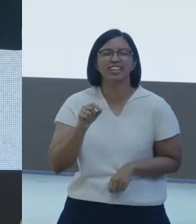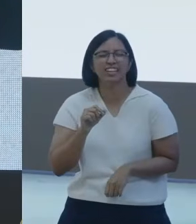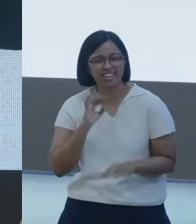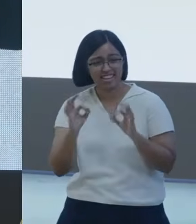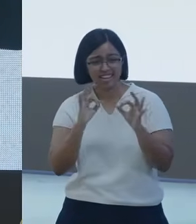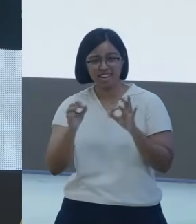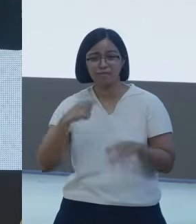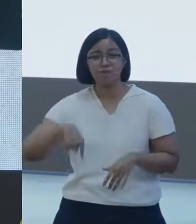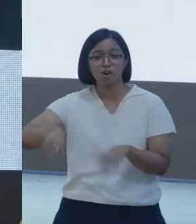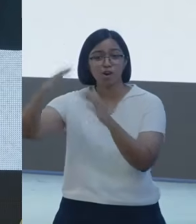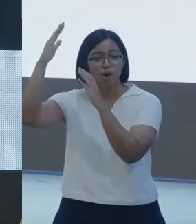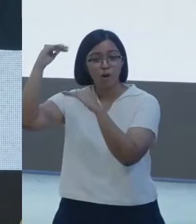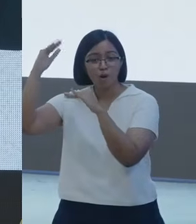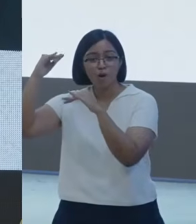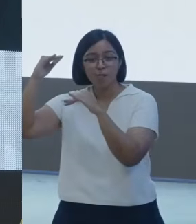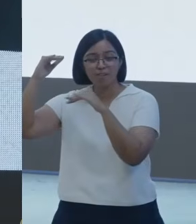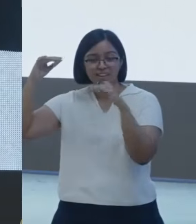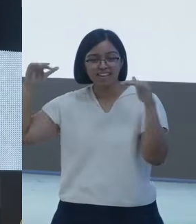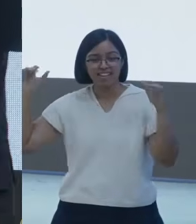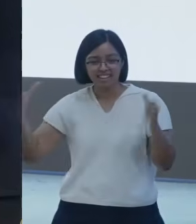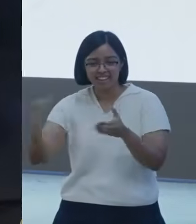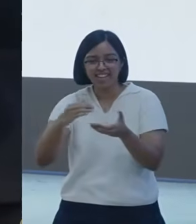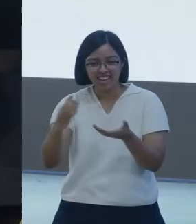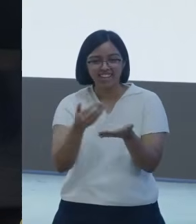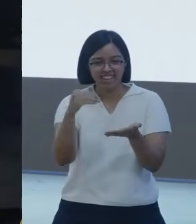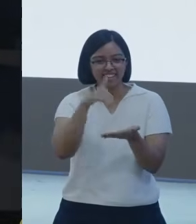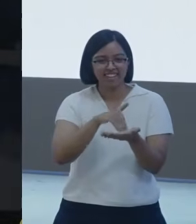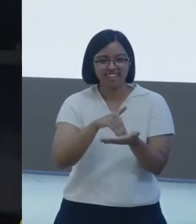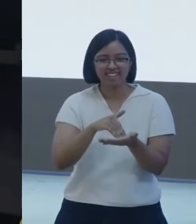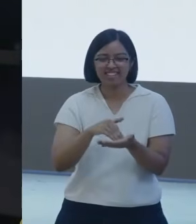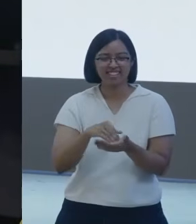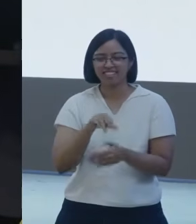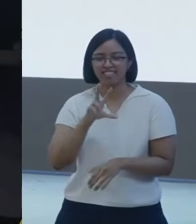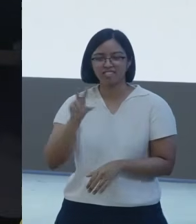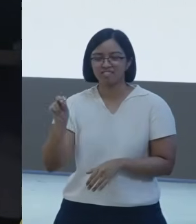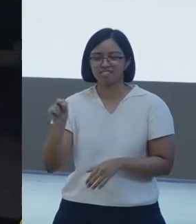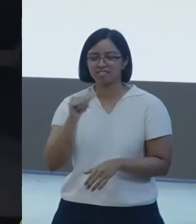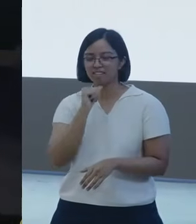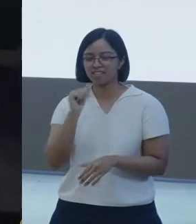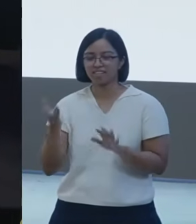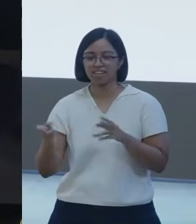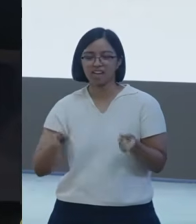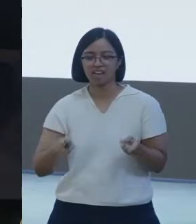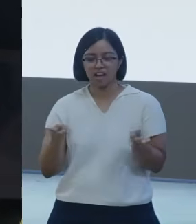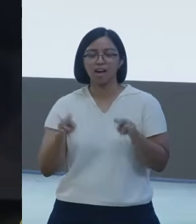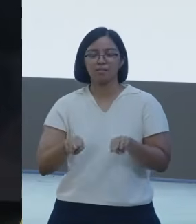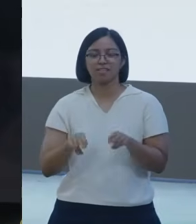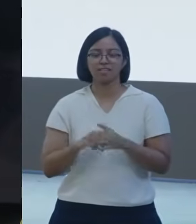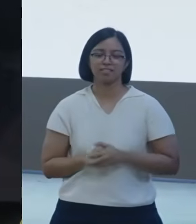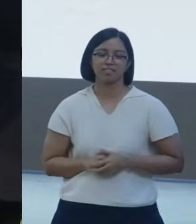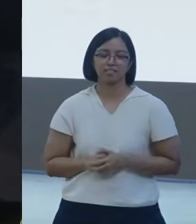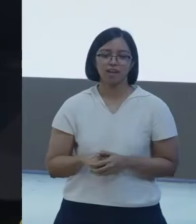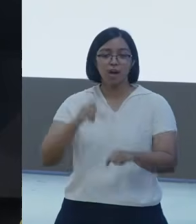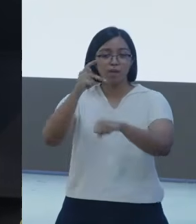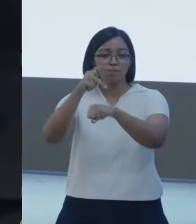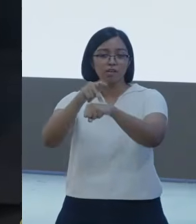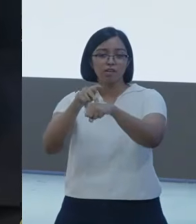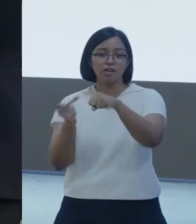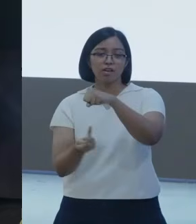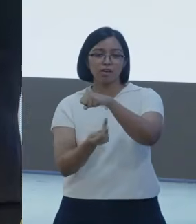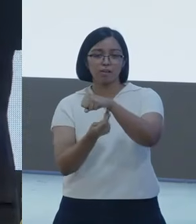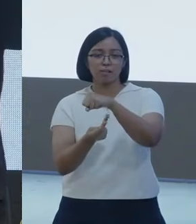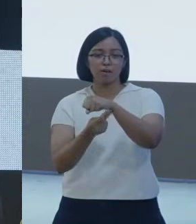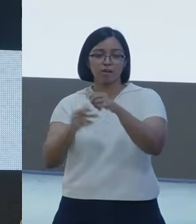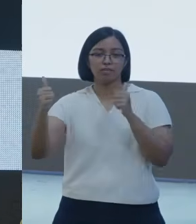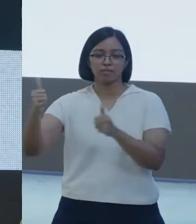na po. Pero nung araw, si Peter at si Paul, ang mga apostolos. Wala